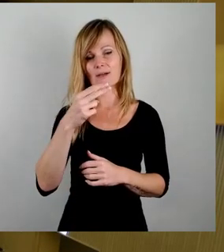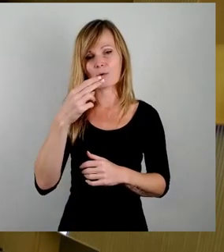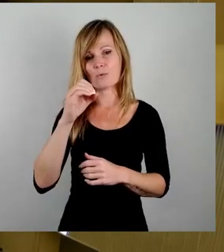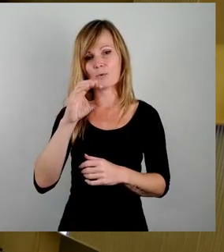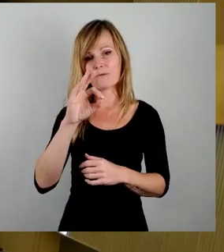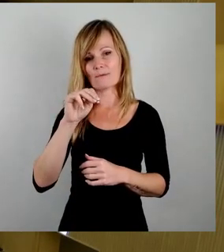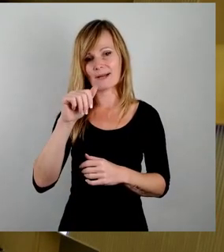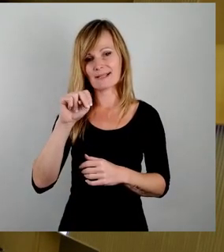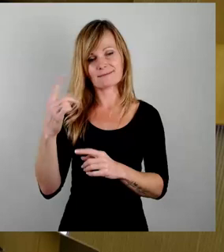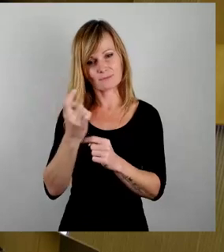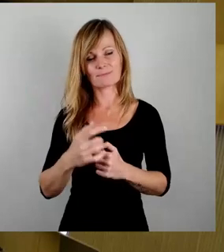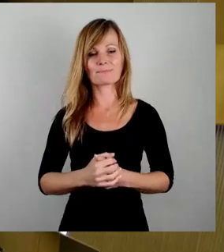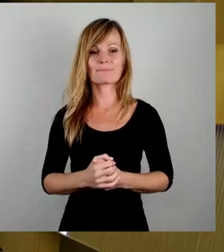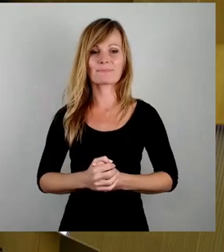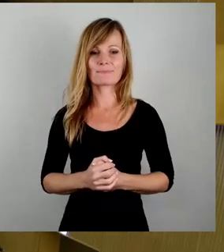bitten.